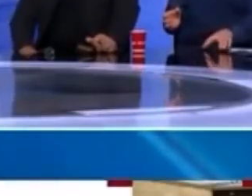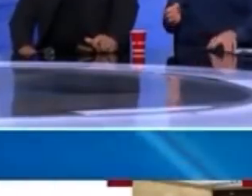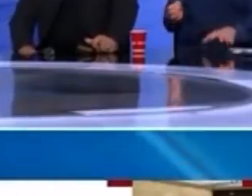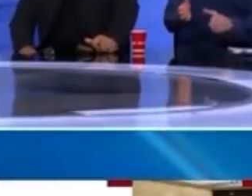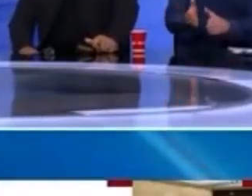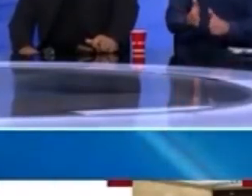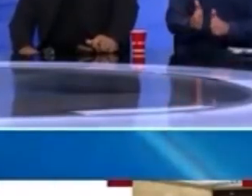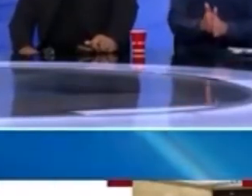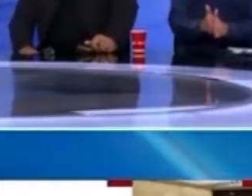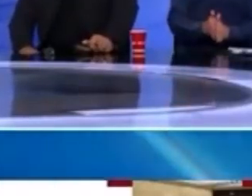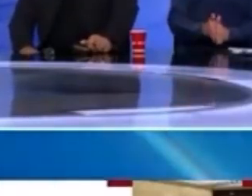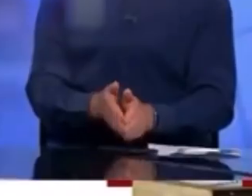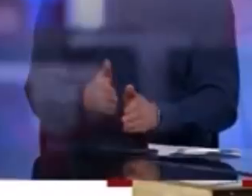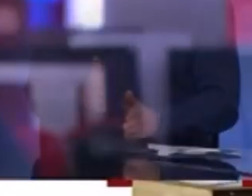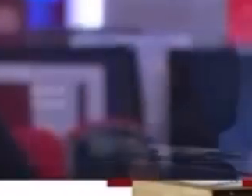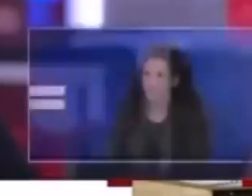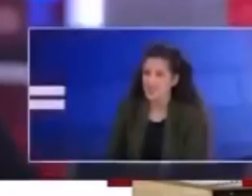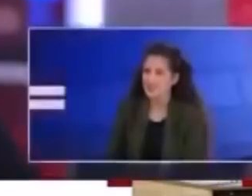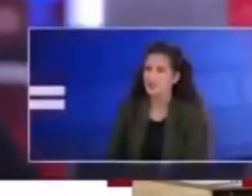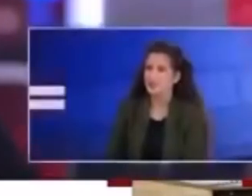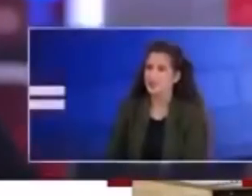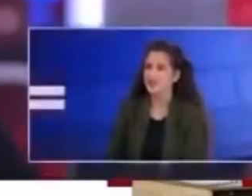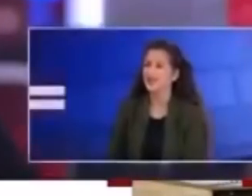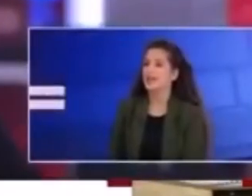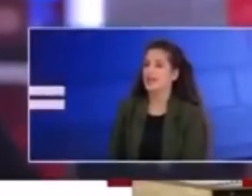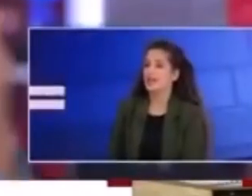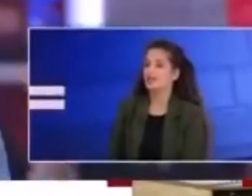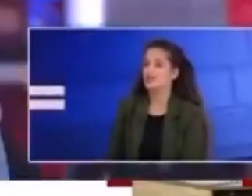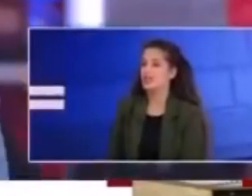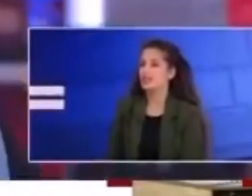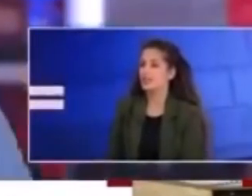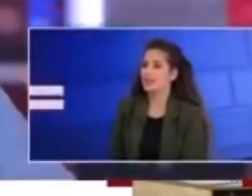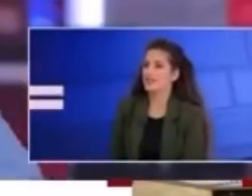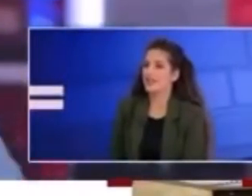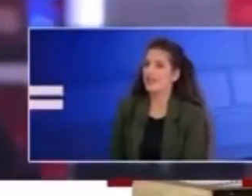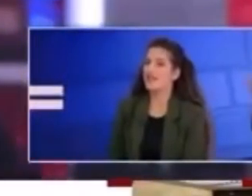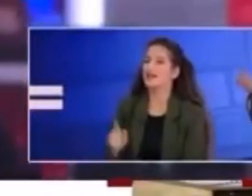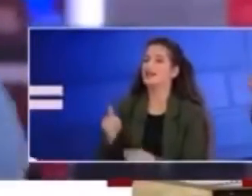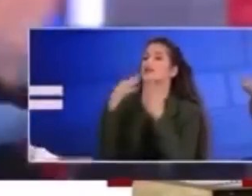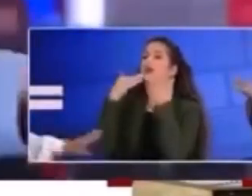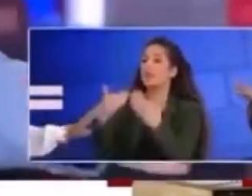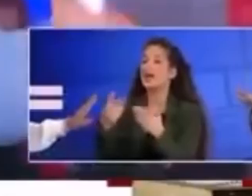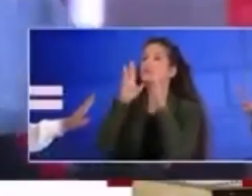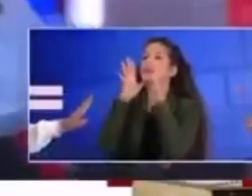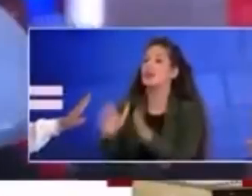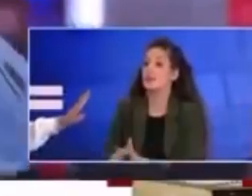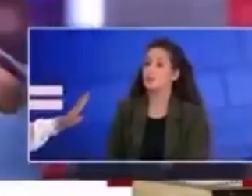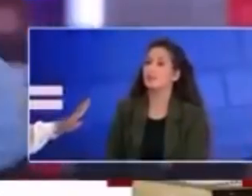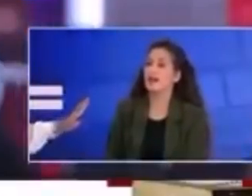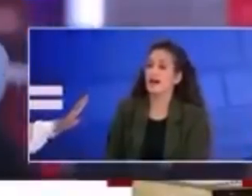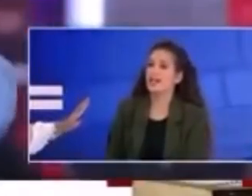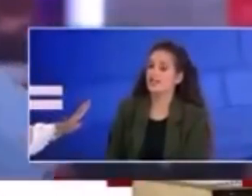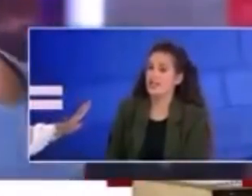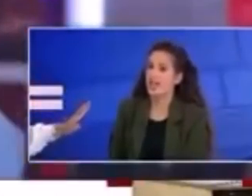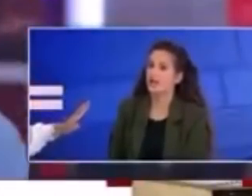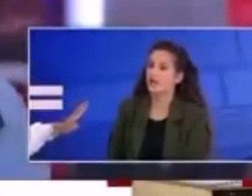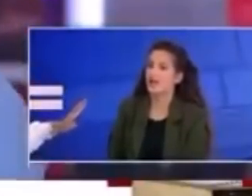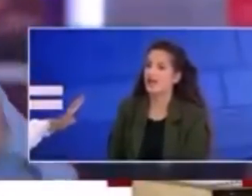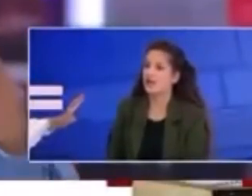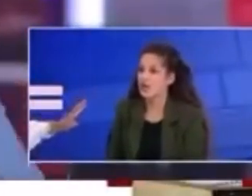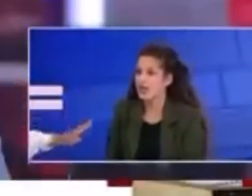משתמשים גם במקרה החמור הזה של האיומים על רוב. איזושהי לגיטימציה. ככה נשמע הגינוי ברור. תודה רבה. מותר לי,